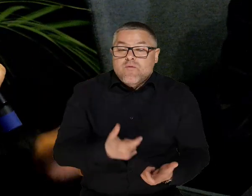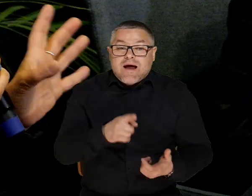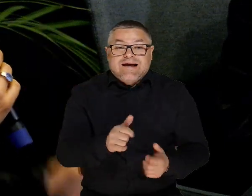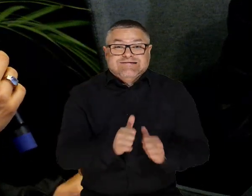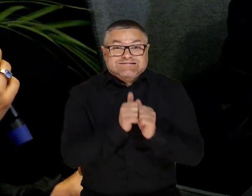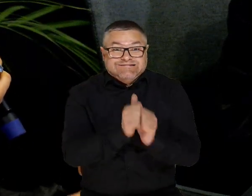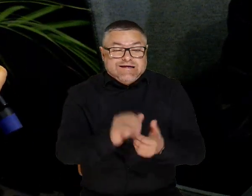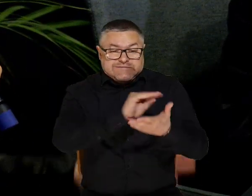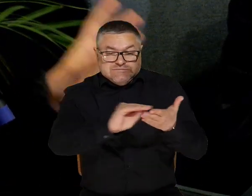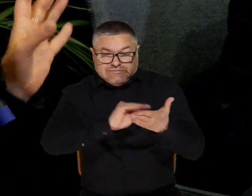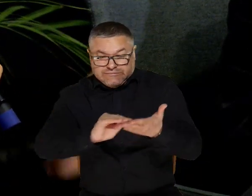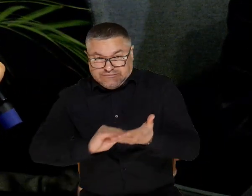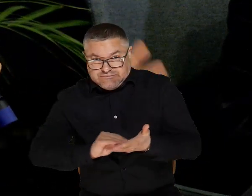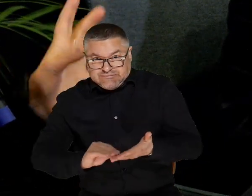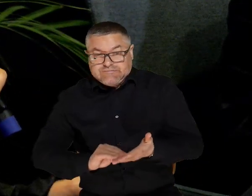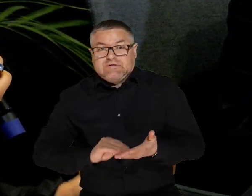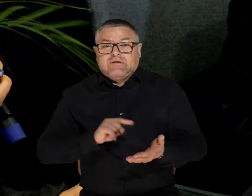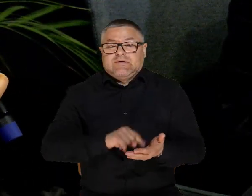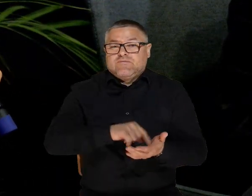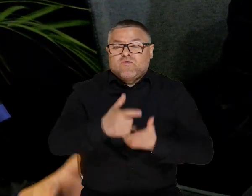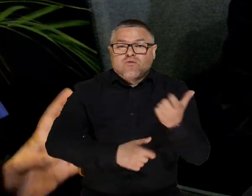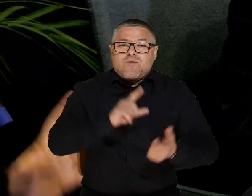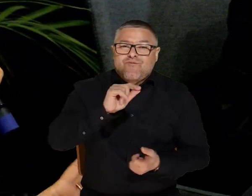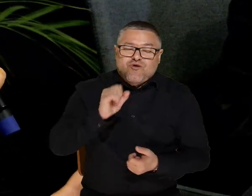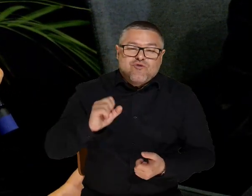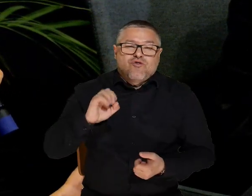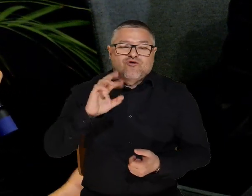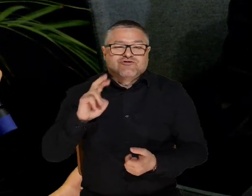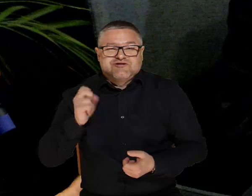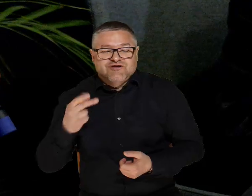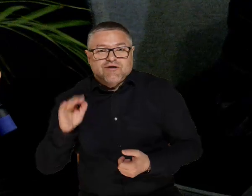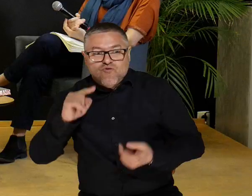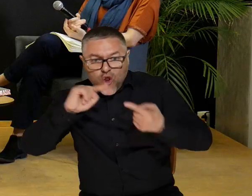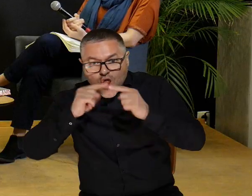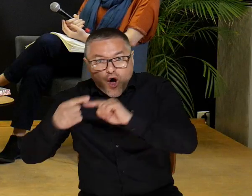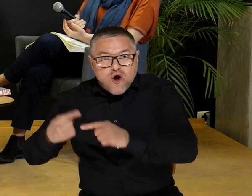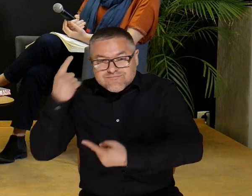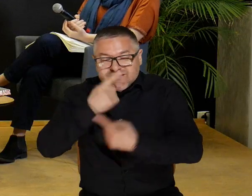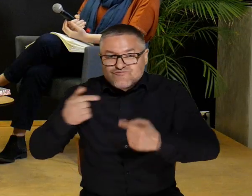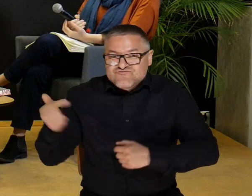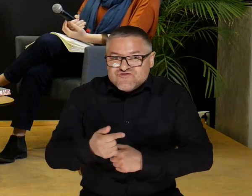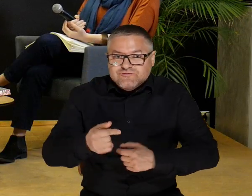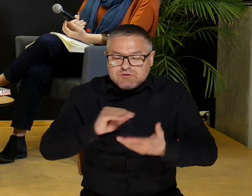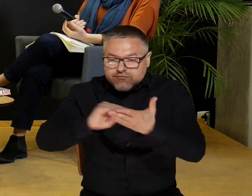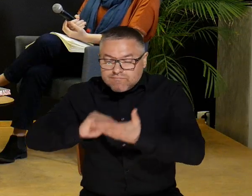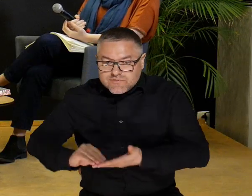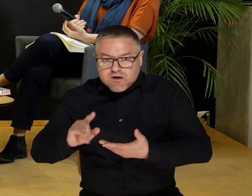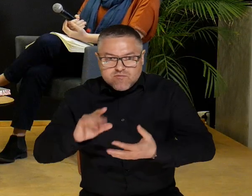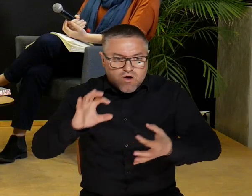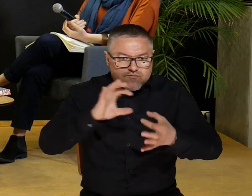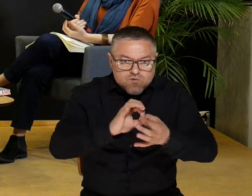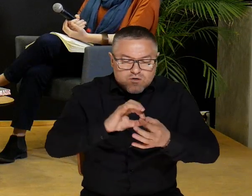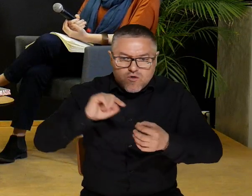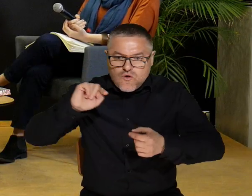doprowadzone do końca, które miały podmiot, orzeczenie, które musiało być logiczne, prawda? Nagle zaczęłam łączyć